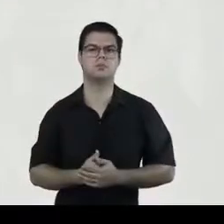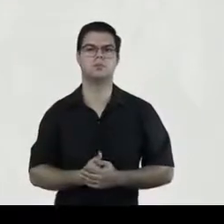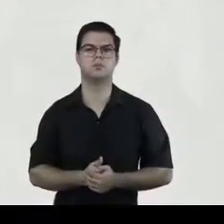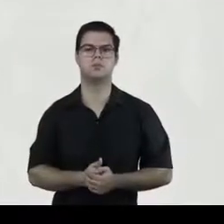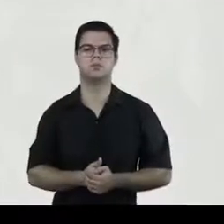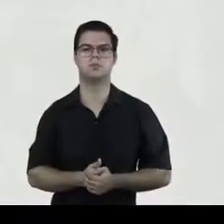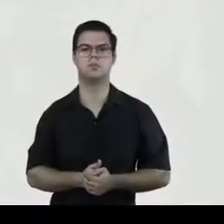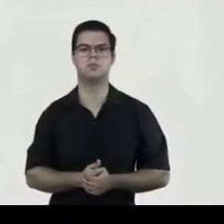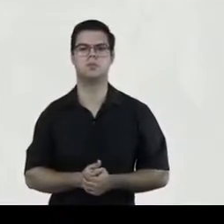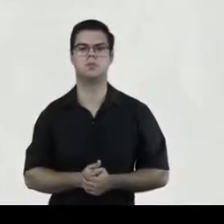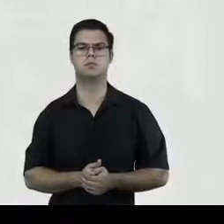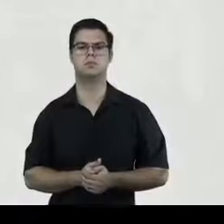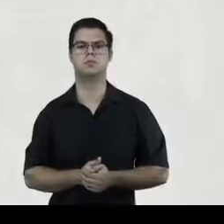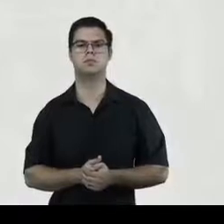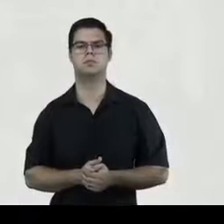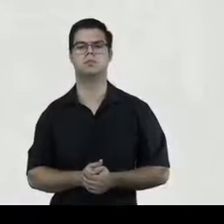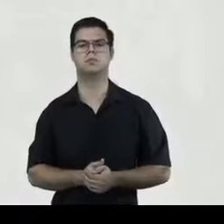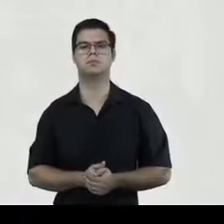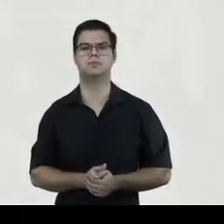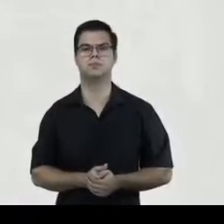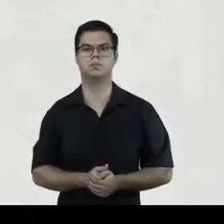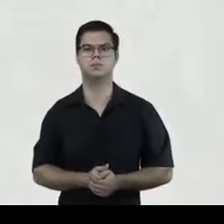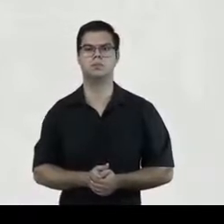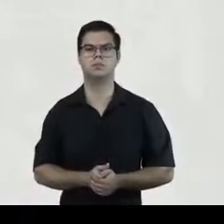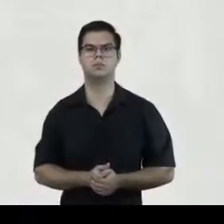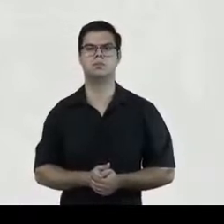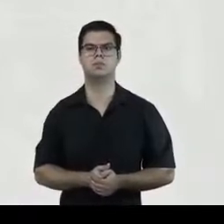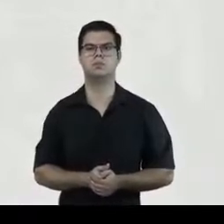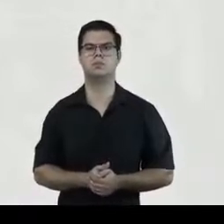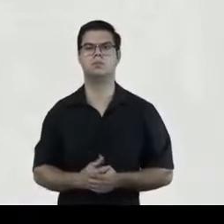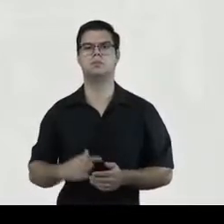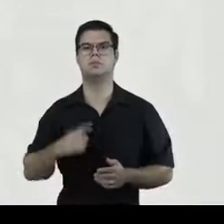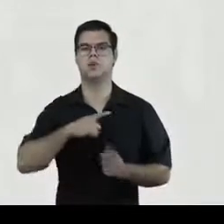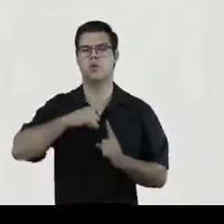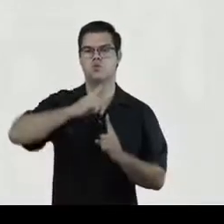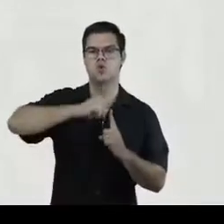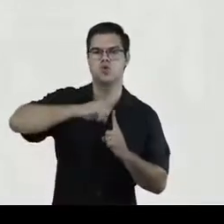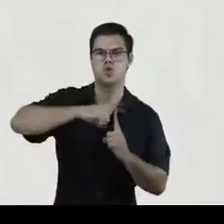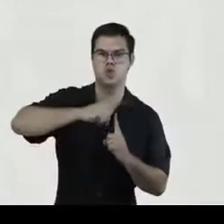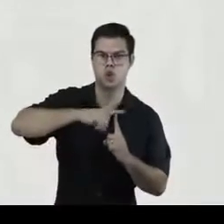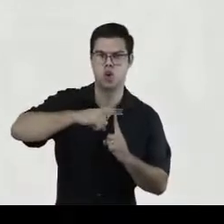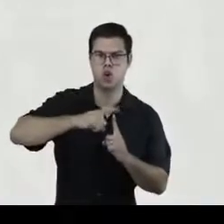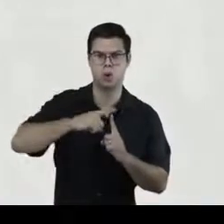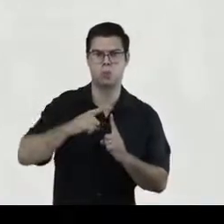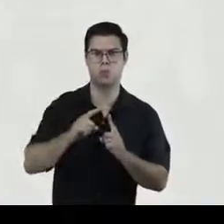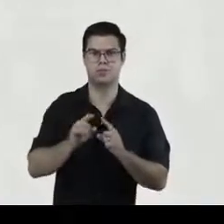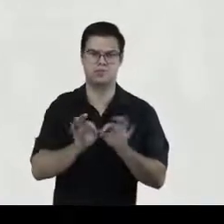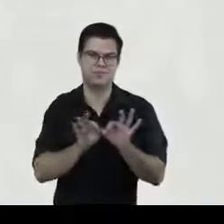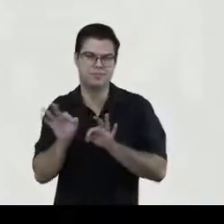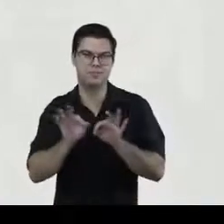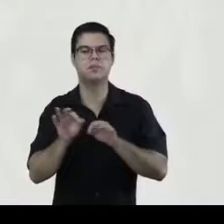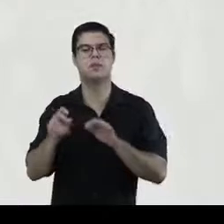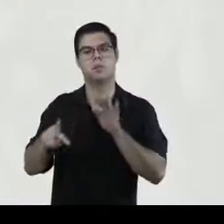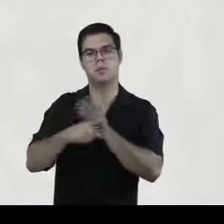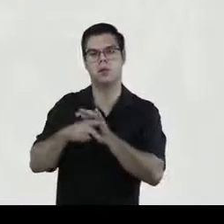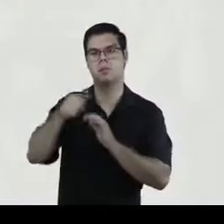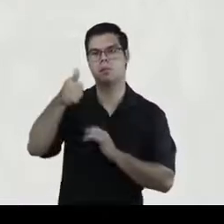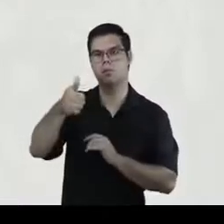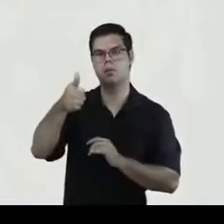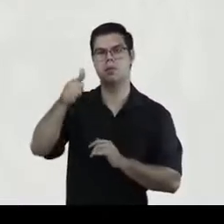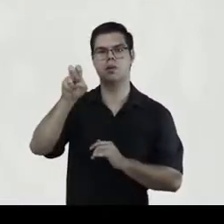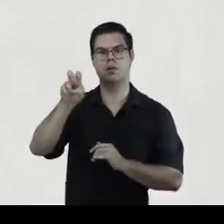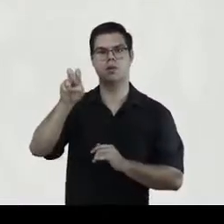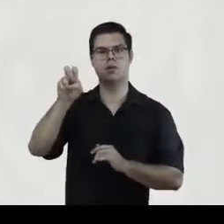Le caractère de gauche de l'édition de 455 était encore utilisé au XVIIIe siècle, mais visiblement, on n'en a pas eu à